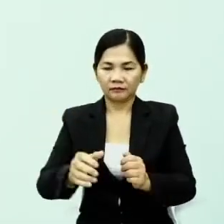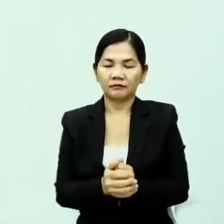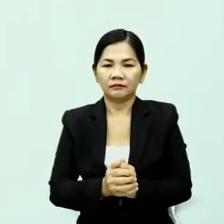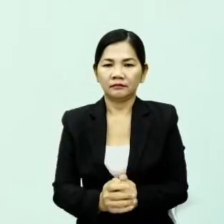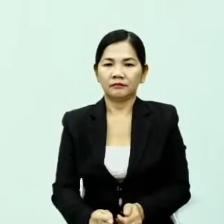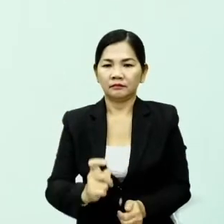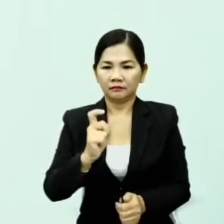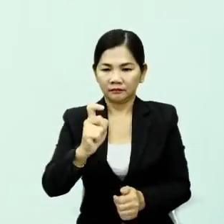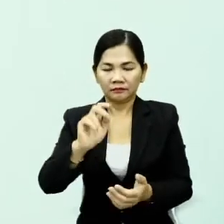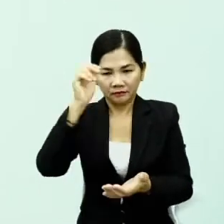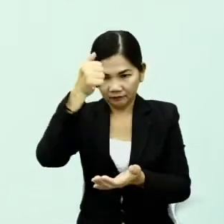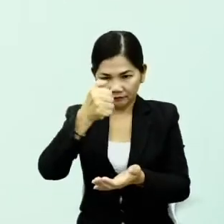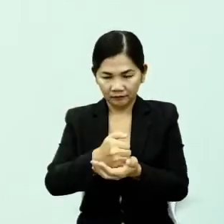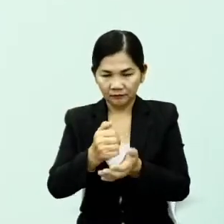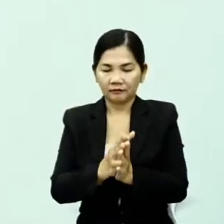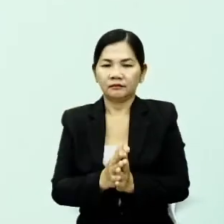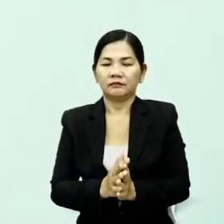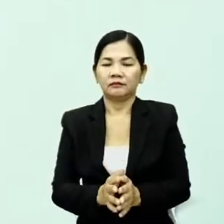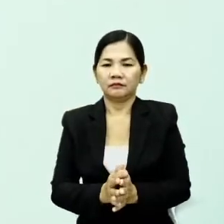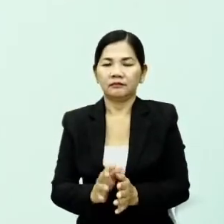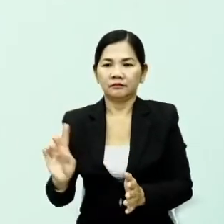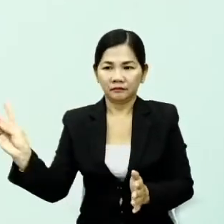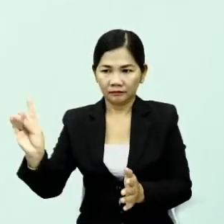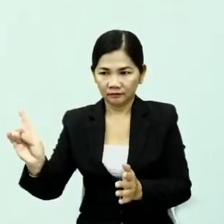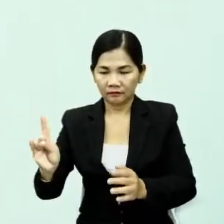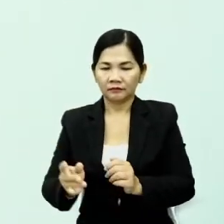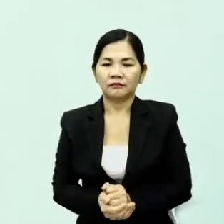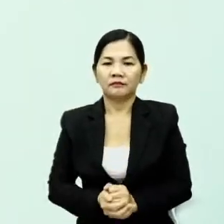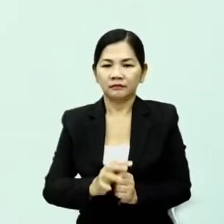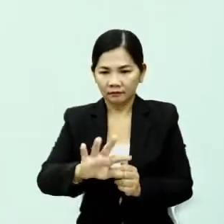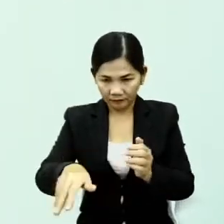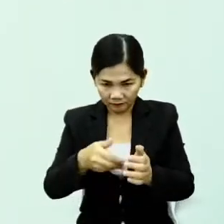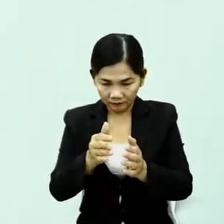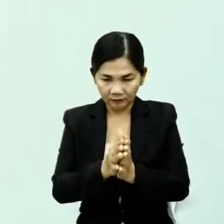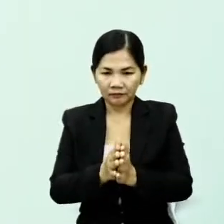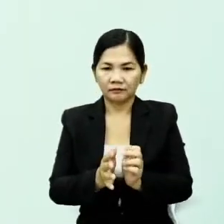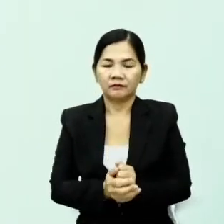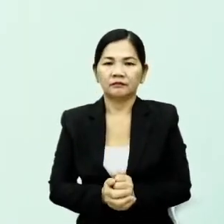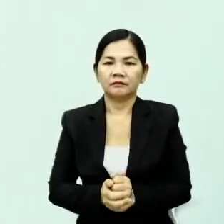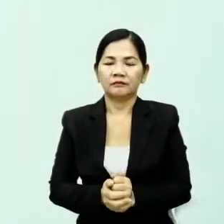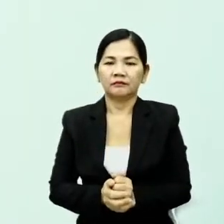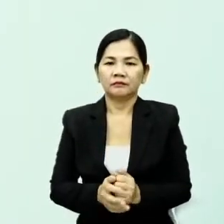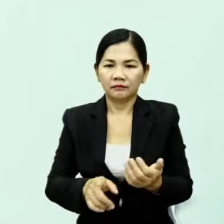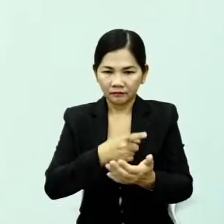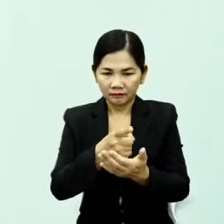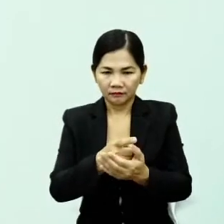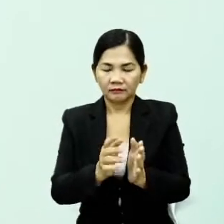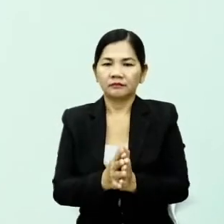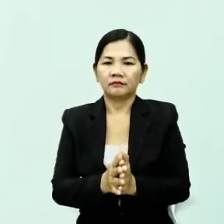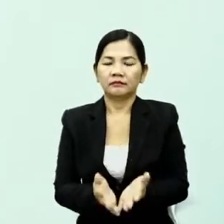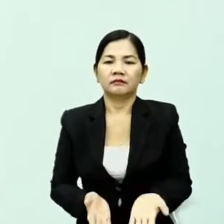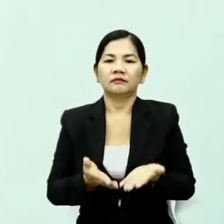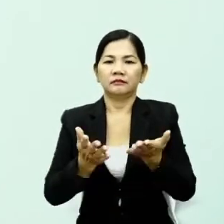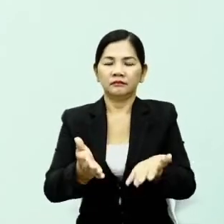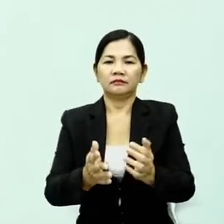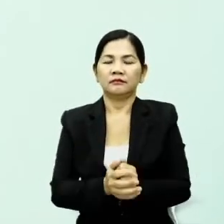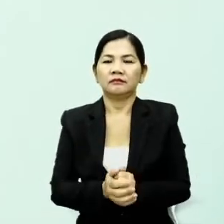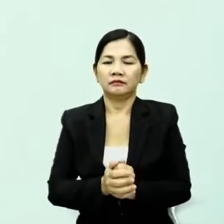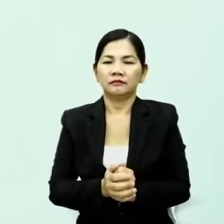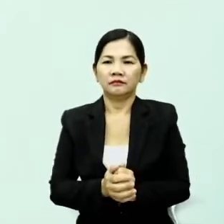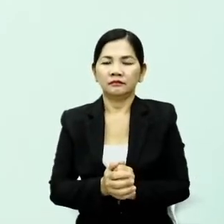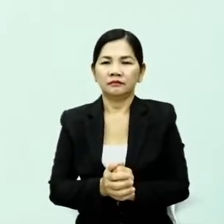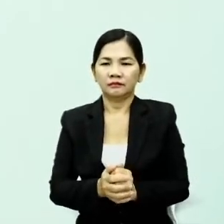cố phá pro giáo rô bác sát chà ọc con chẳng con chà cho rùm chà ăn chùm lòng chương đợi khuôn anh tặng ạc